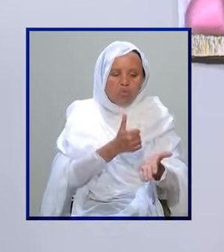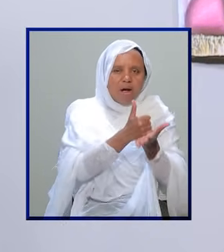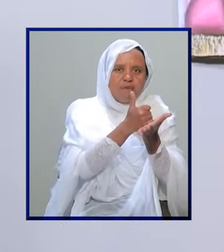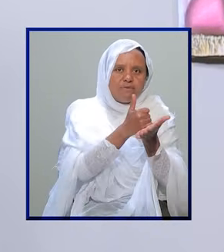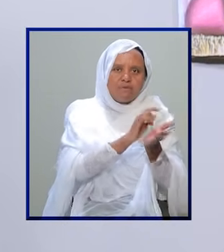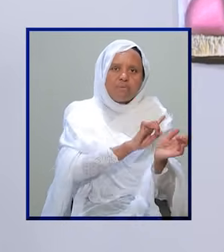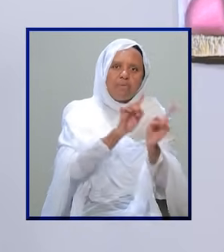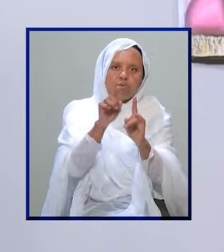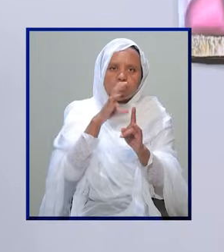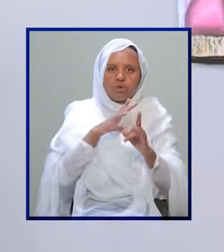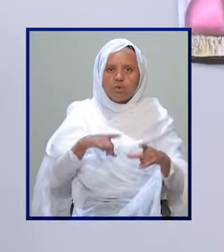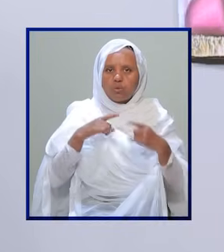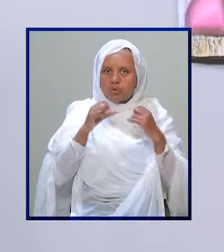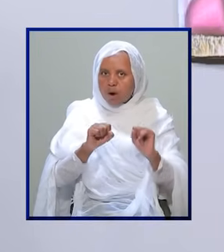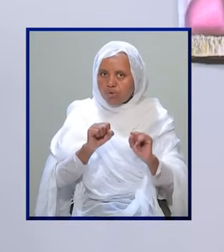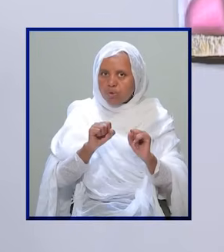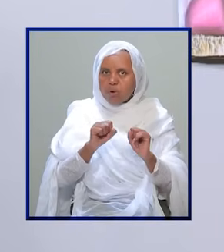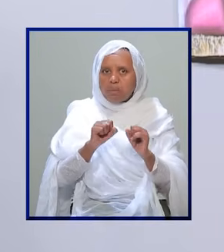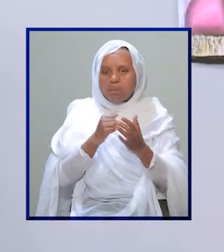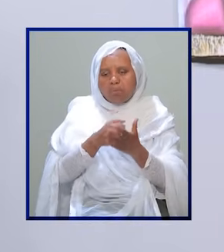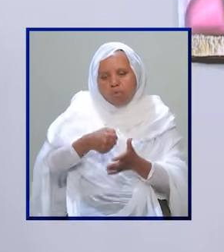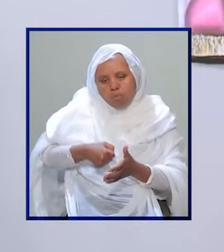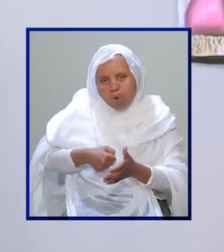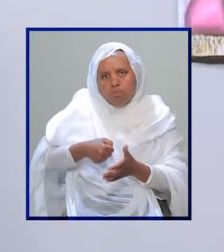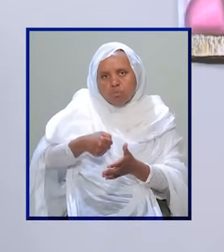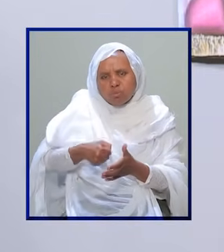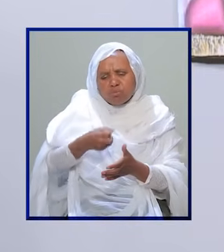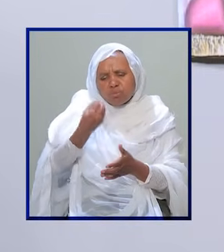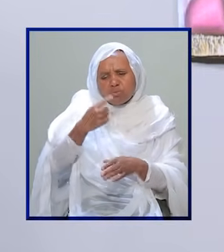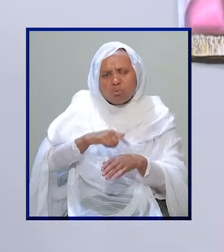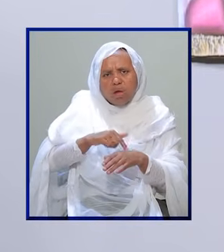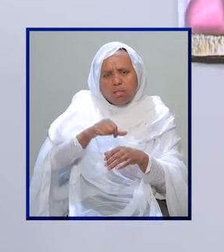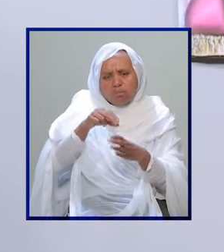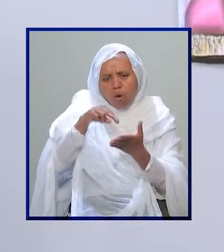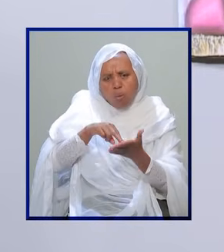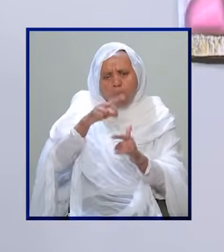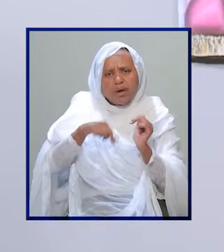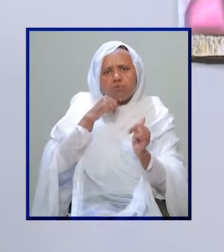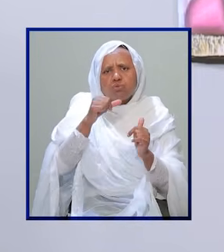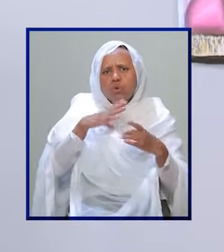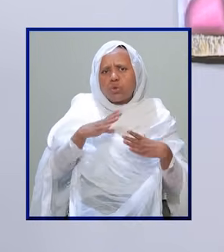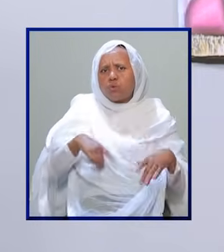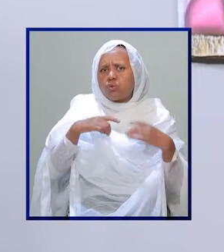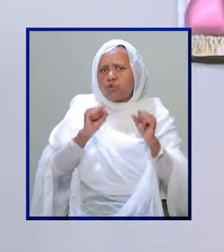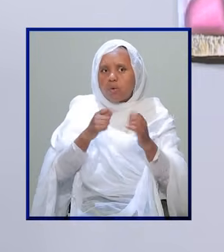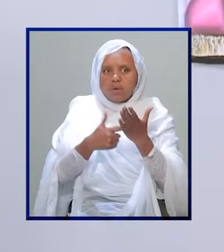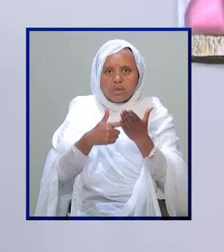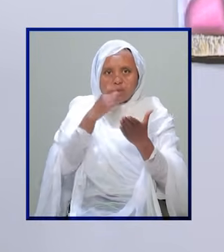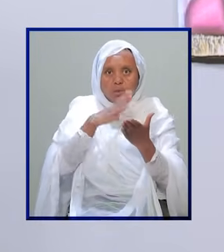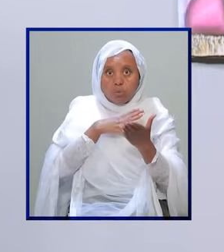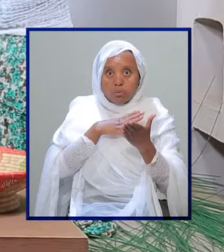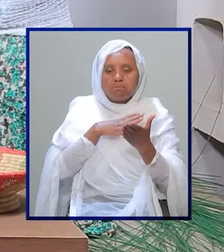ሰዎች ሊኖሩ ይችላሉ። በመደገፊያ ምርኩዝ የሚሄዱ ብዙ ሰዓት መቆም የማይችሉ ሰዎች ይኖራሉ። እንዲህ አይነት ሰዎች